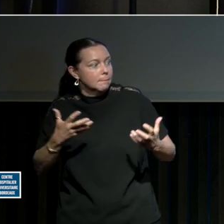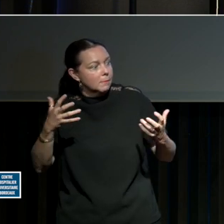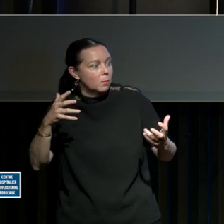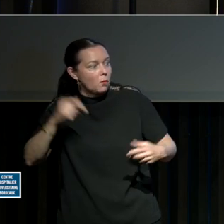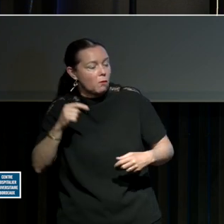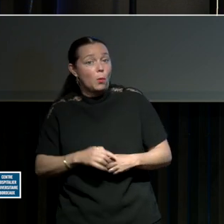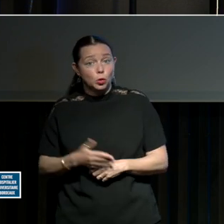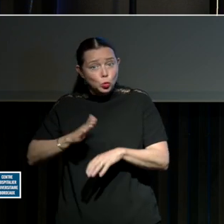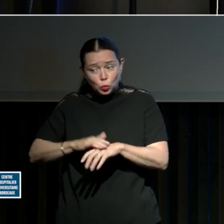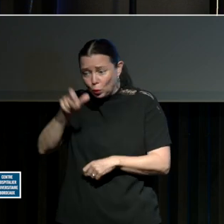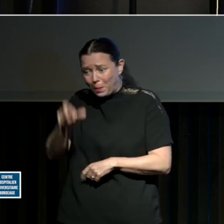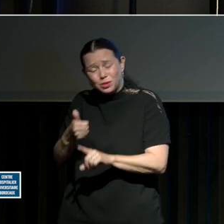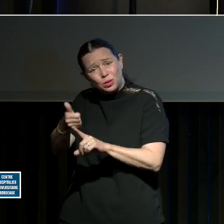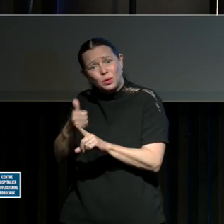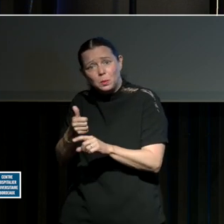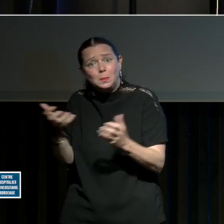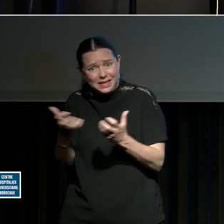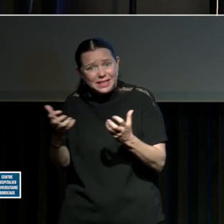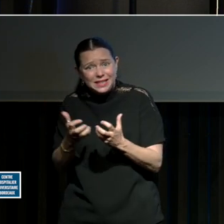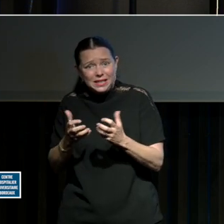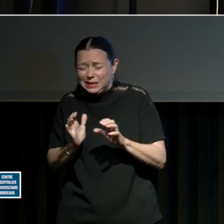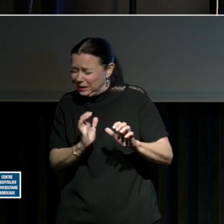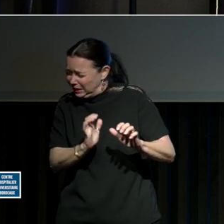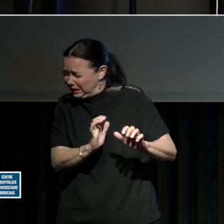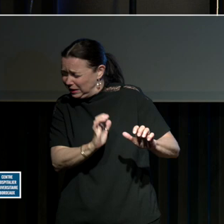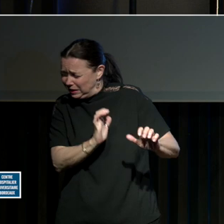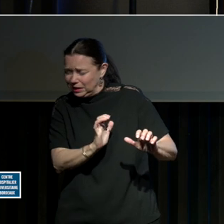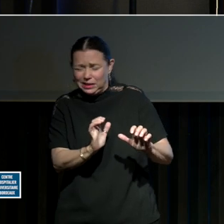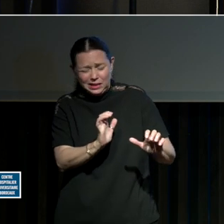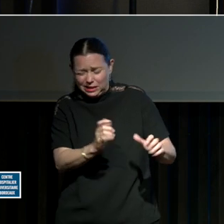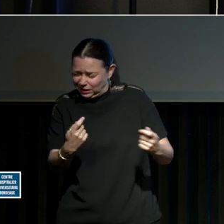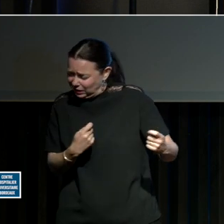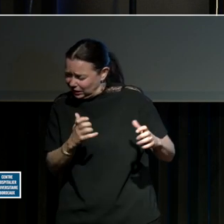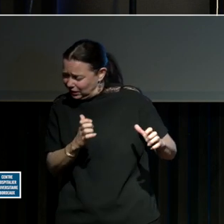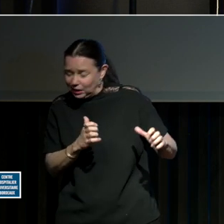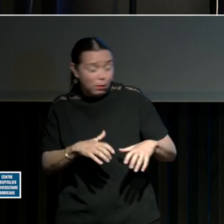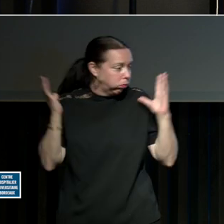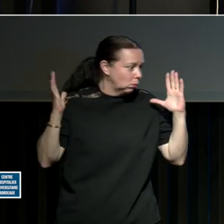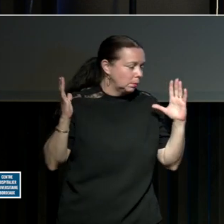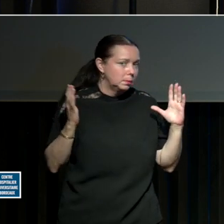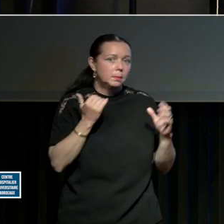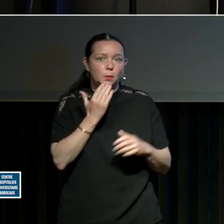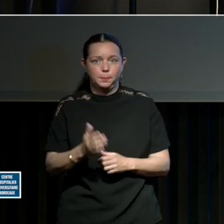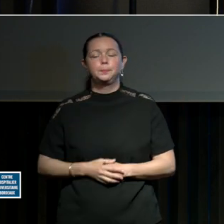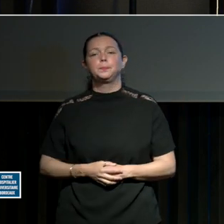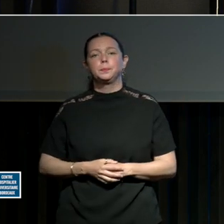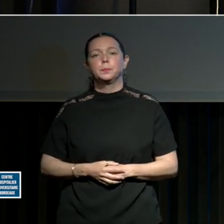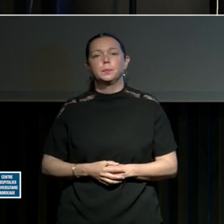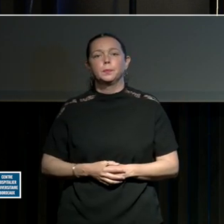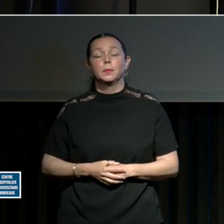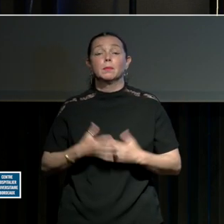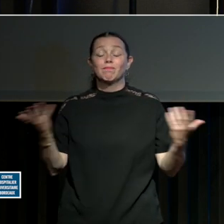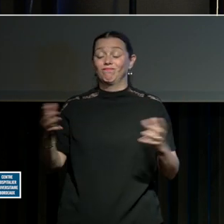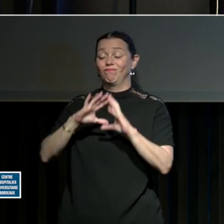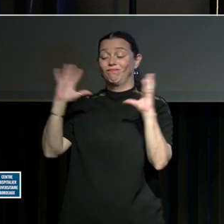que le sujet tente en même temps d'essayer de réguler son comportement. Donc tous ces éléments vont